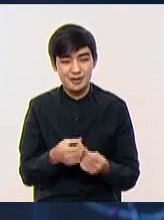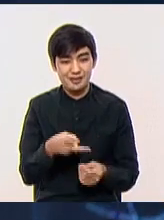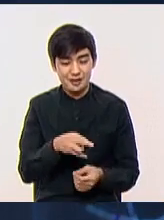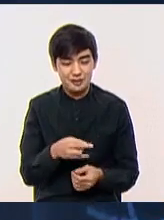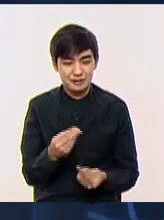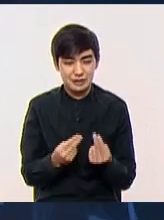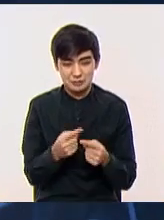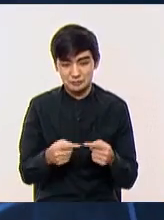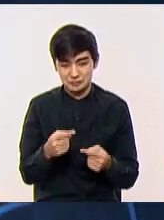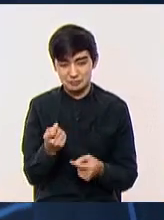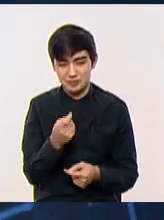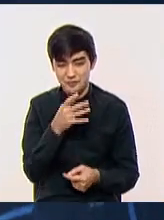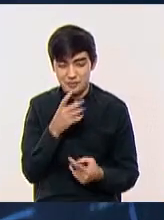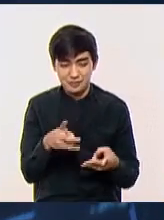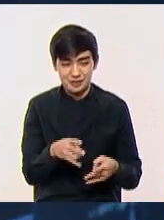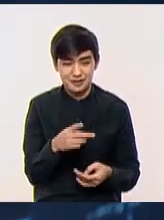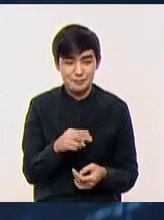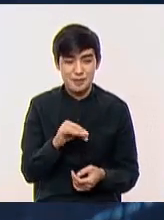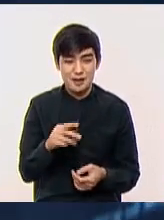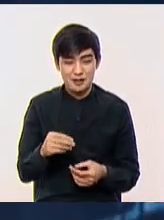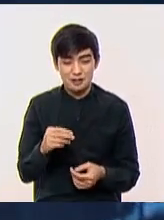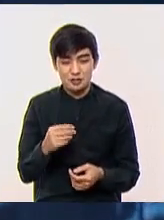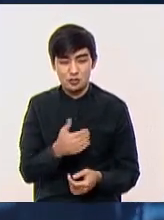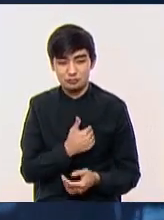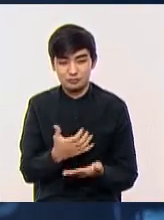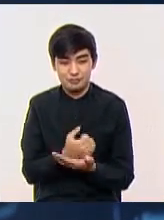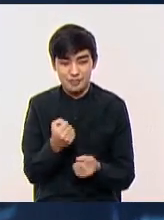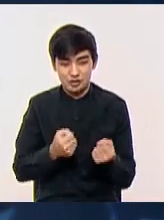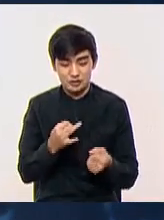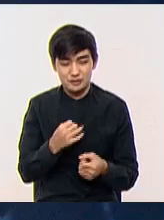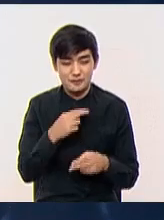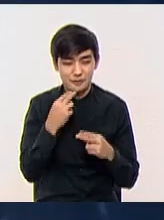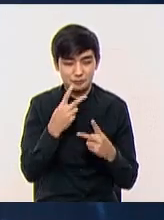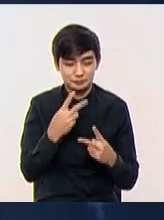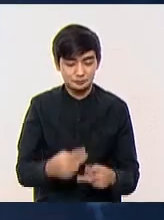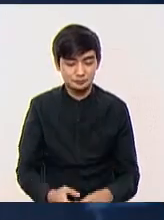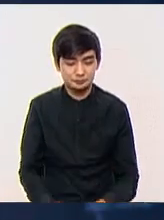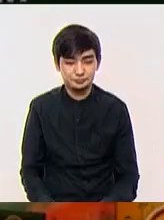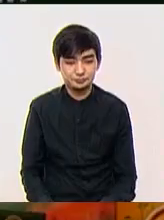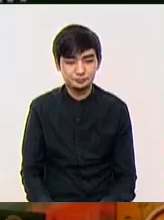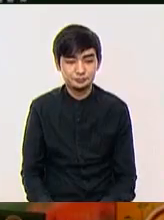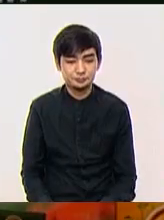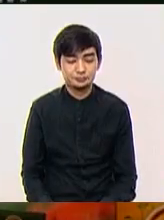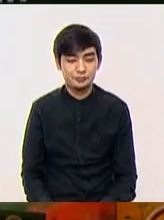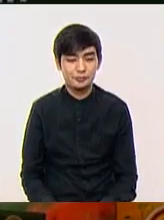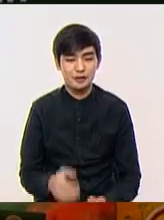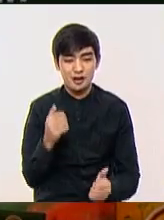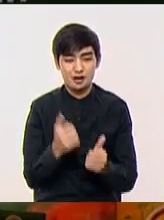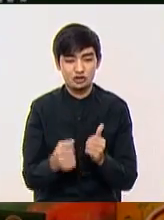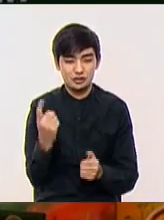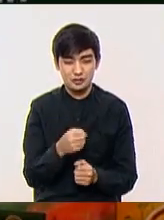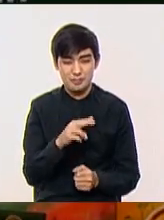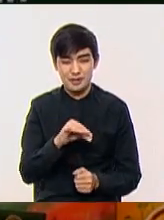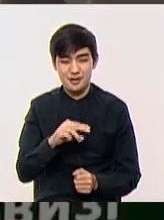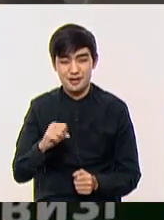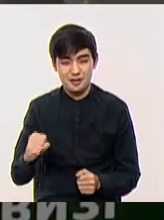қалды. Пиаламен бақ сынап, көлікті болғыңыз келсе, келесі сюжетті мұқият көріңіз. Әр апта сайын өтетін